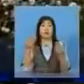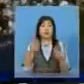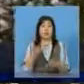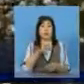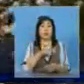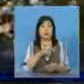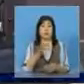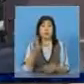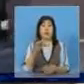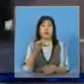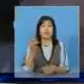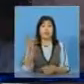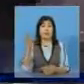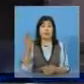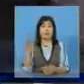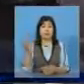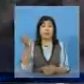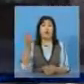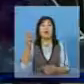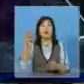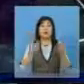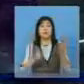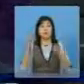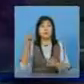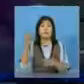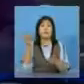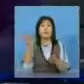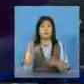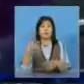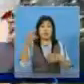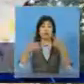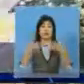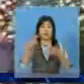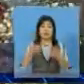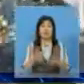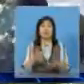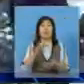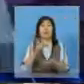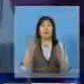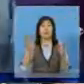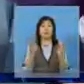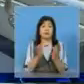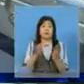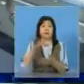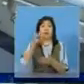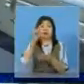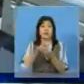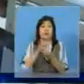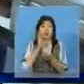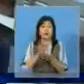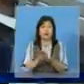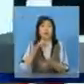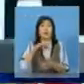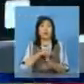Ақштап Бақтыгереева форум қарсаңында біздің телеарнаға келіп қонақ болды. Шағын сұхбат берді. Сәт түскен сұхбат хабарына қатысып,